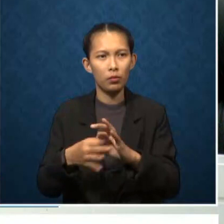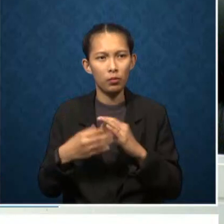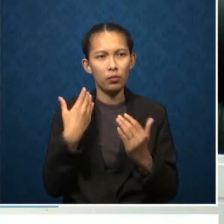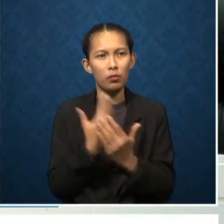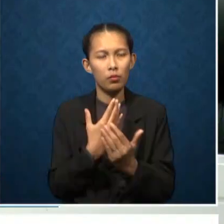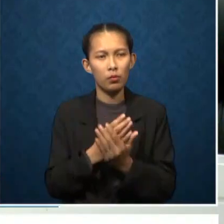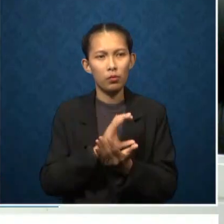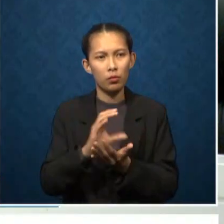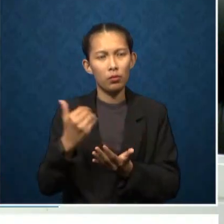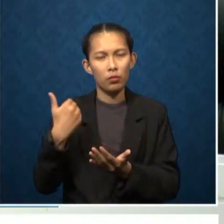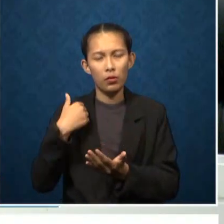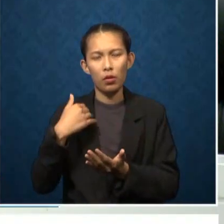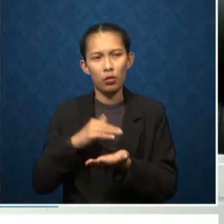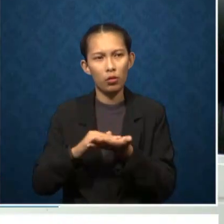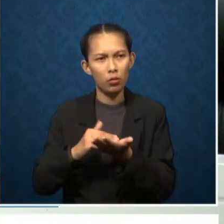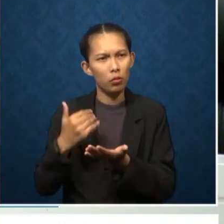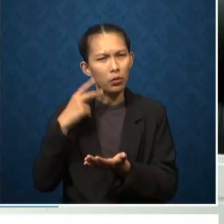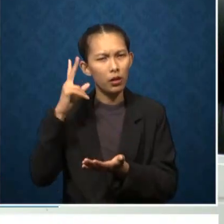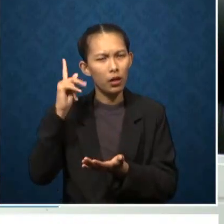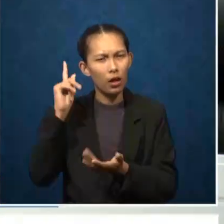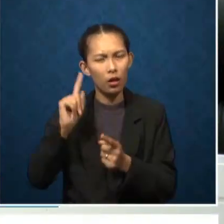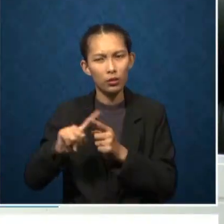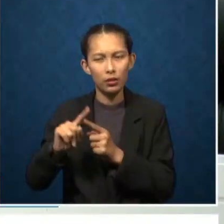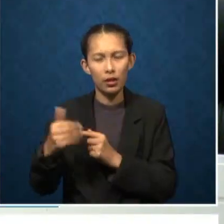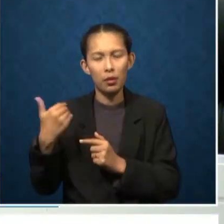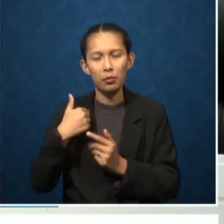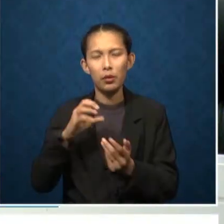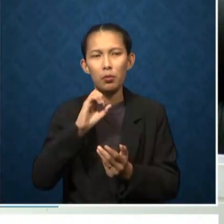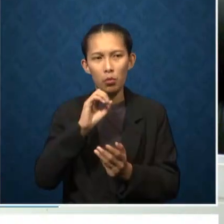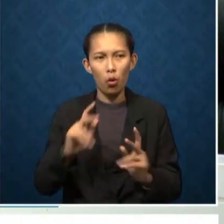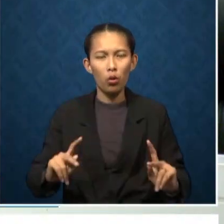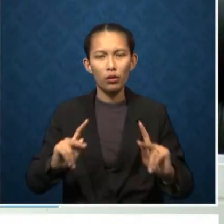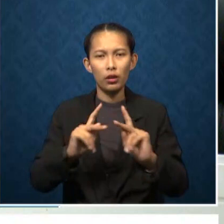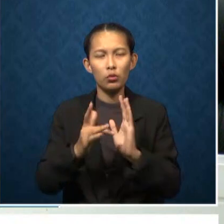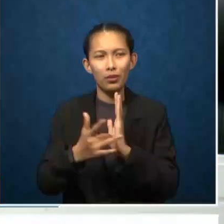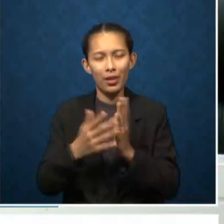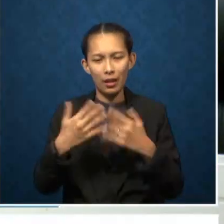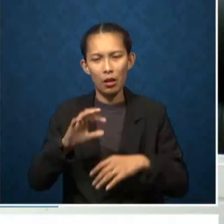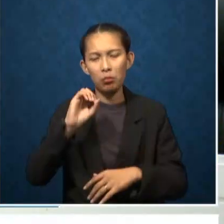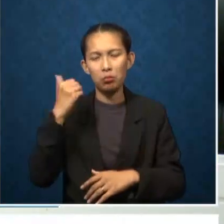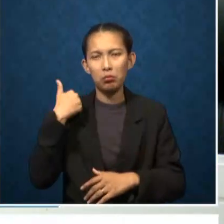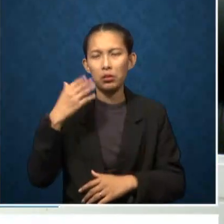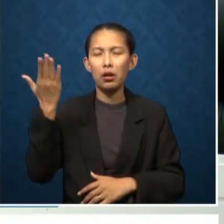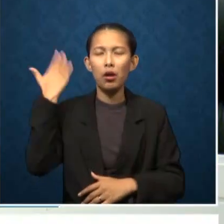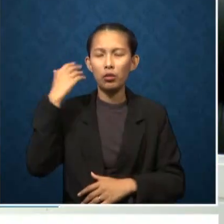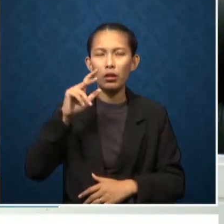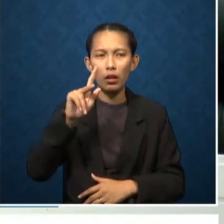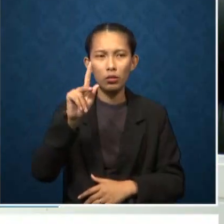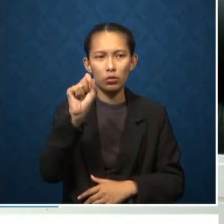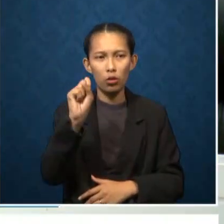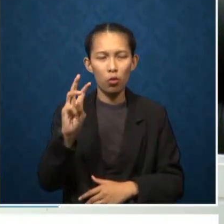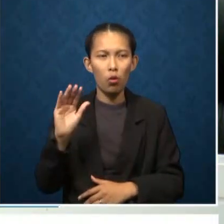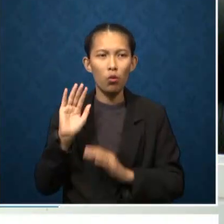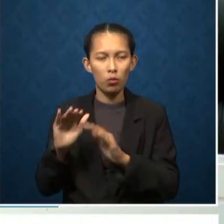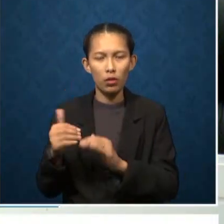ราก็แจ้งทางกระทรวงดิจิทัลให้เรียบร้อยแล้วนะคะทั้งหมดคือประเด็นที่ครั้งก่อนนั้นทางท่านสมาชิกวุฒิสภาได้ฝากเอาไว้ส